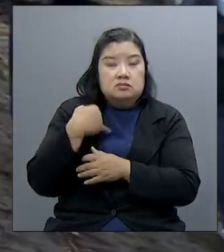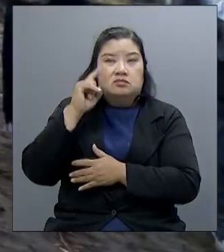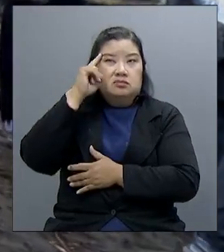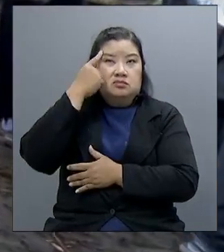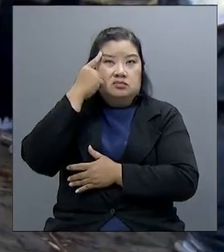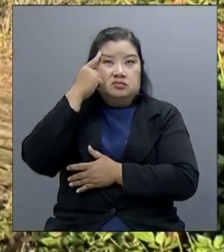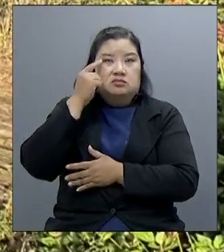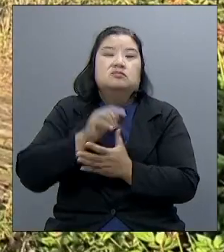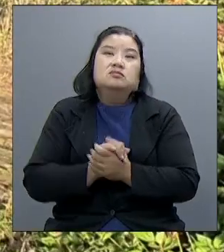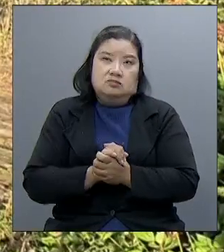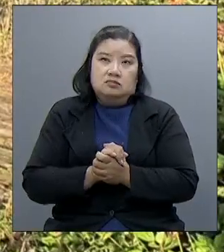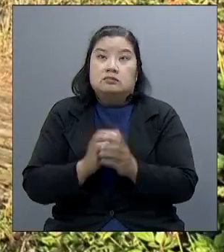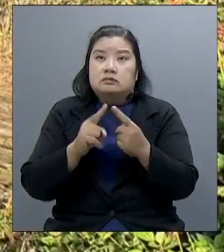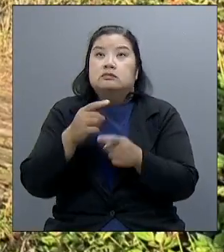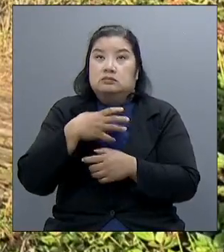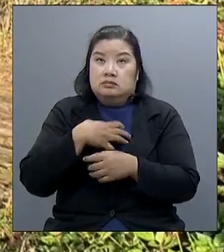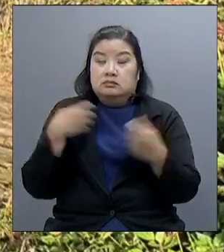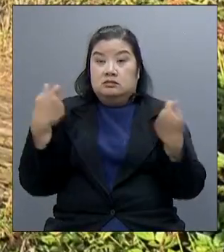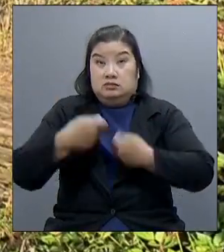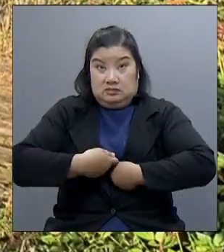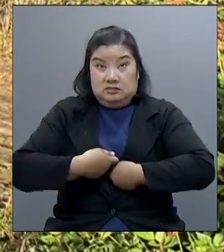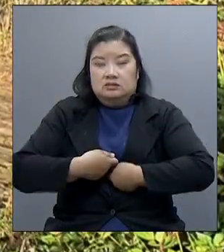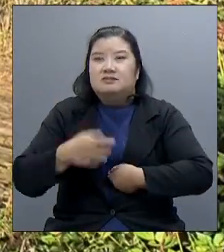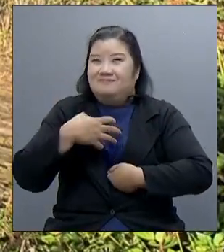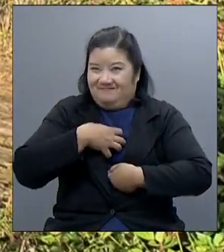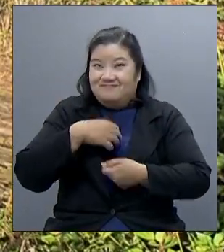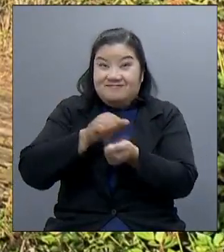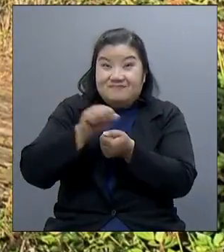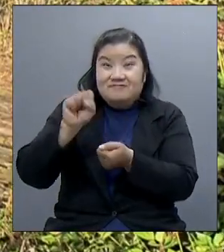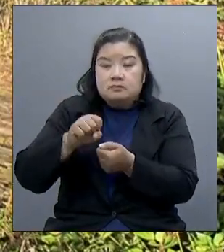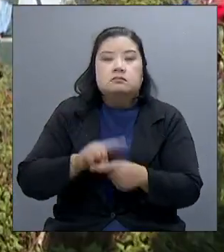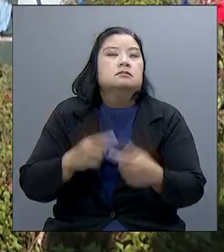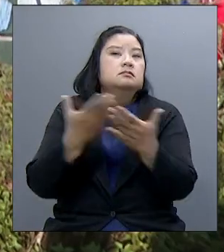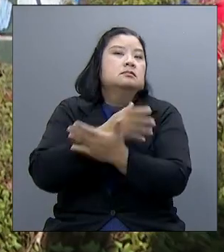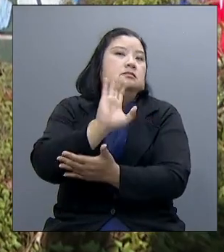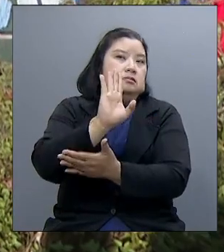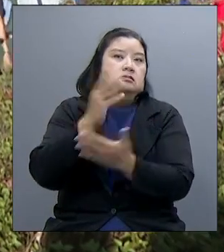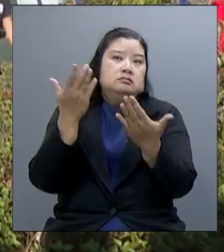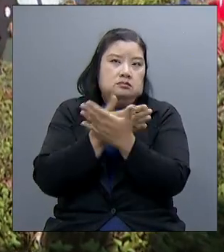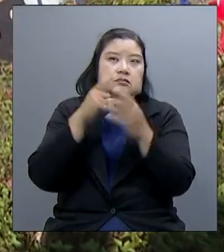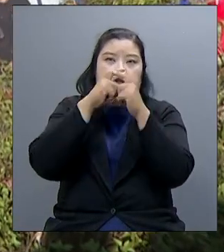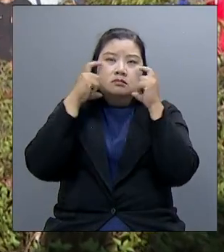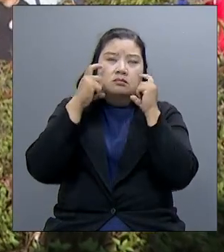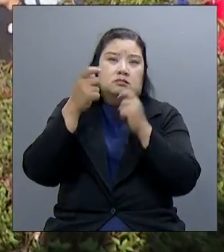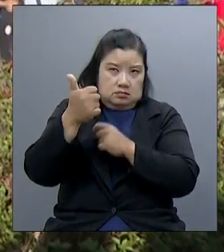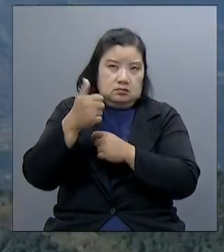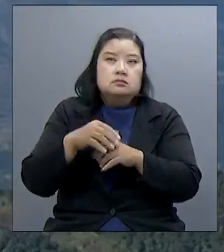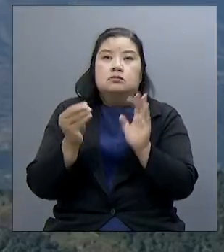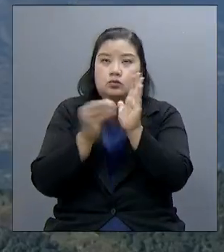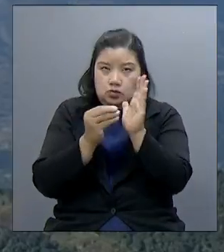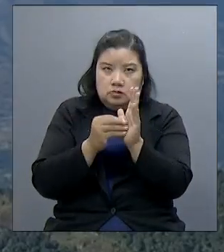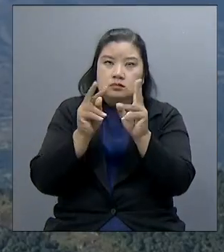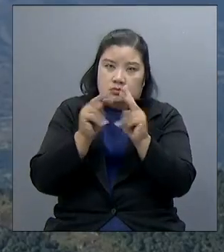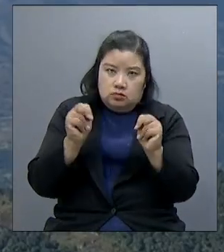ๆ ใครที่จะทำเสอกระหนวมาตักแดดเตรีใช้เปลี่เปหน้ากากดีกวา เกบไปก่อนนะเขาบวากรงเทษริมนทน ถึง